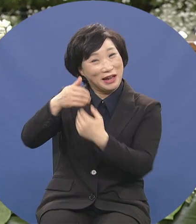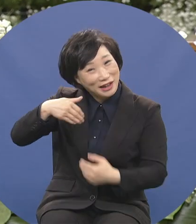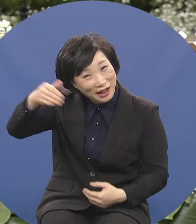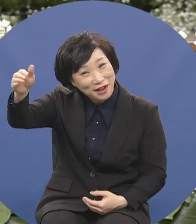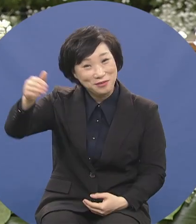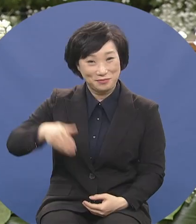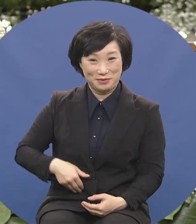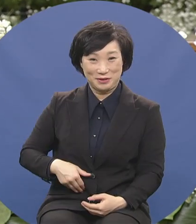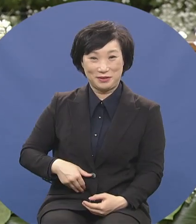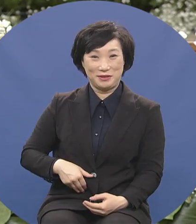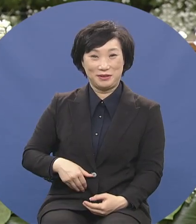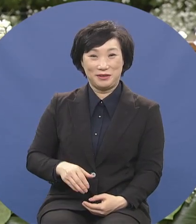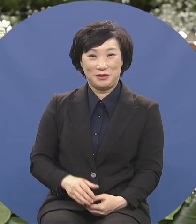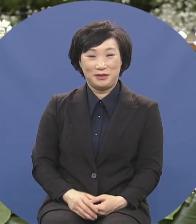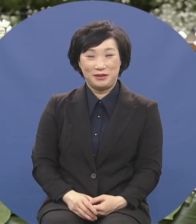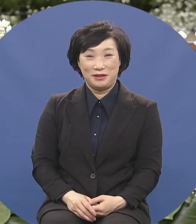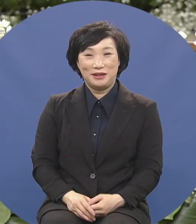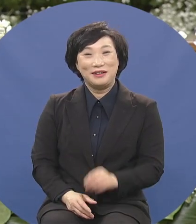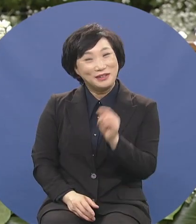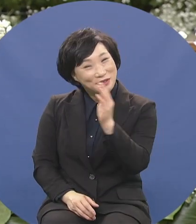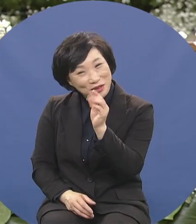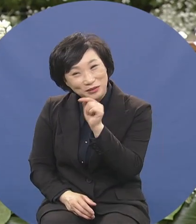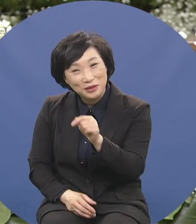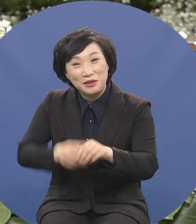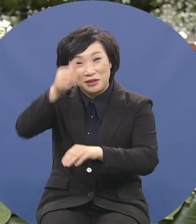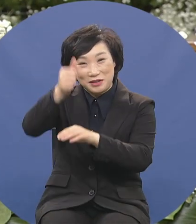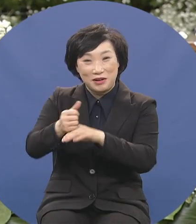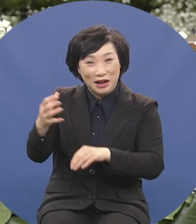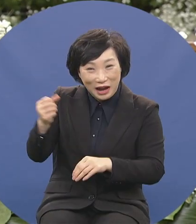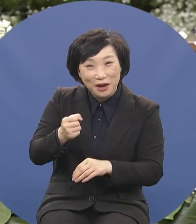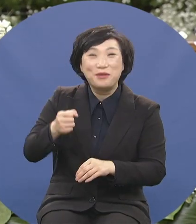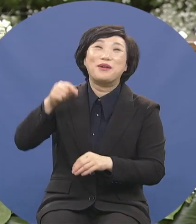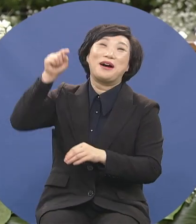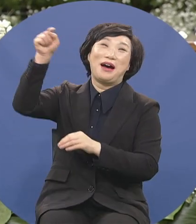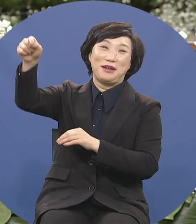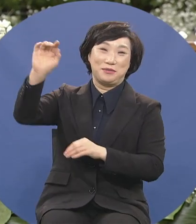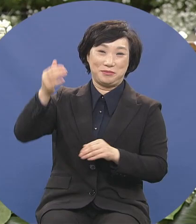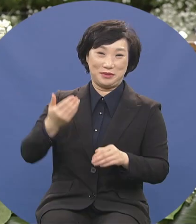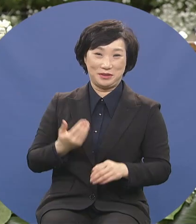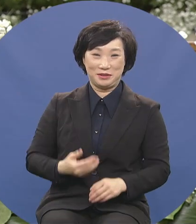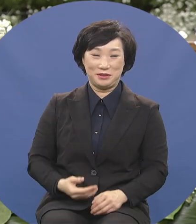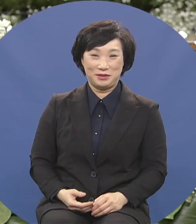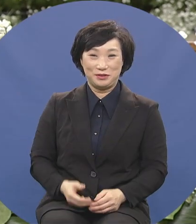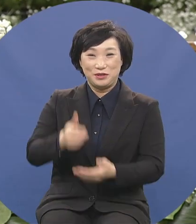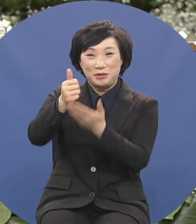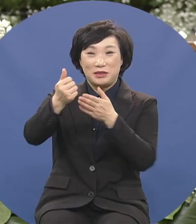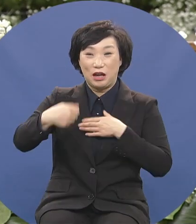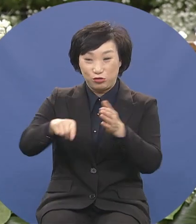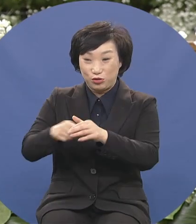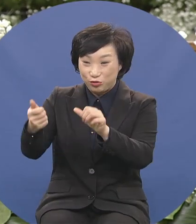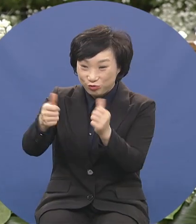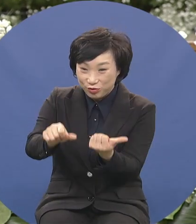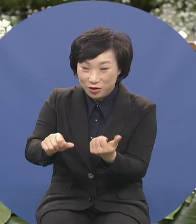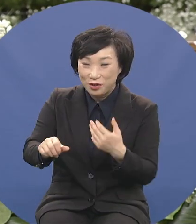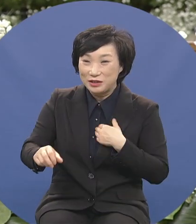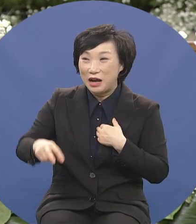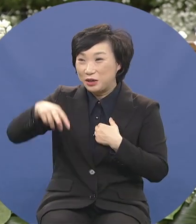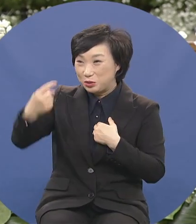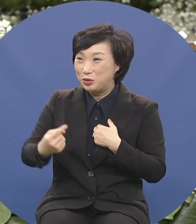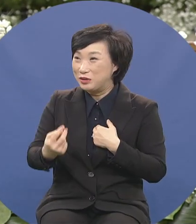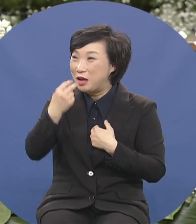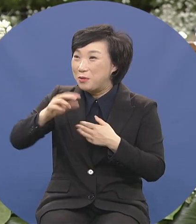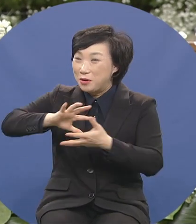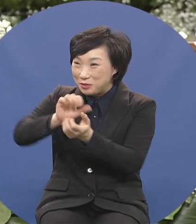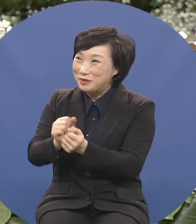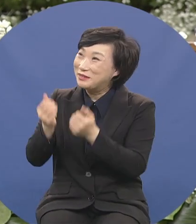가자. 이 정도의 작품을 들고 가야 되지 않냐? 주님이 나 위해 죽었으니 나도 내